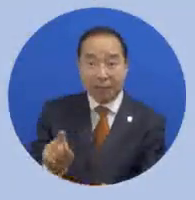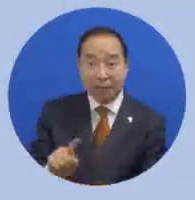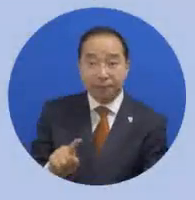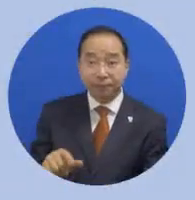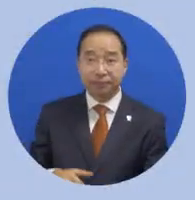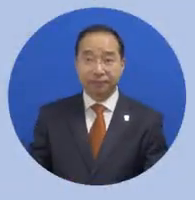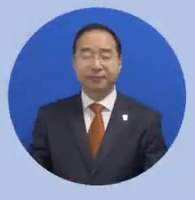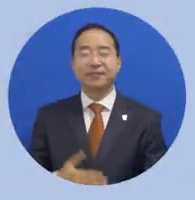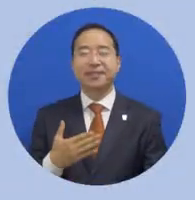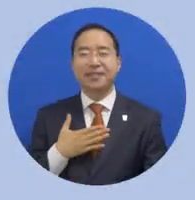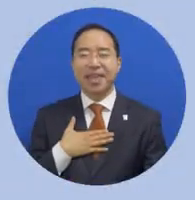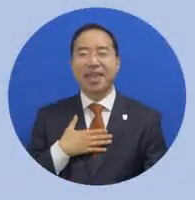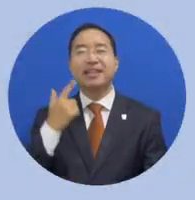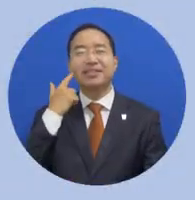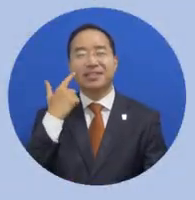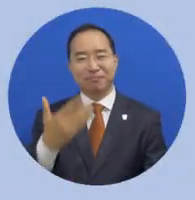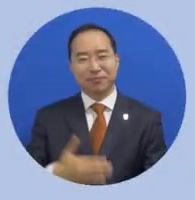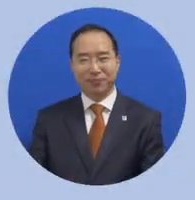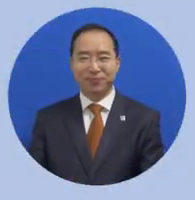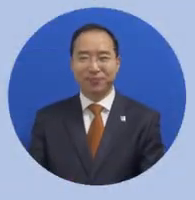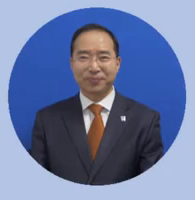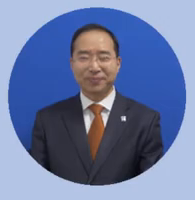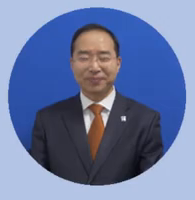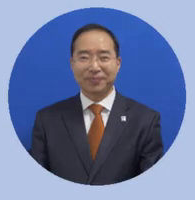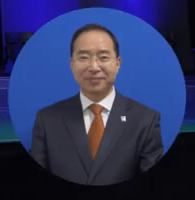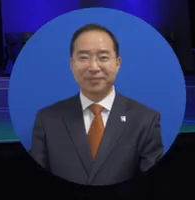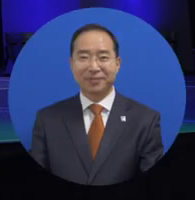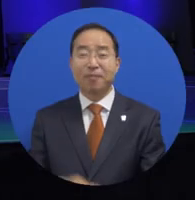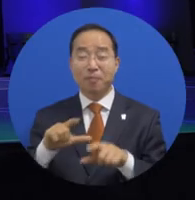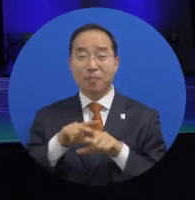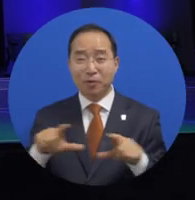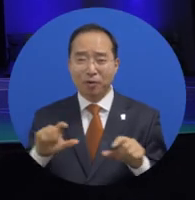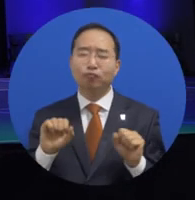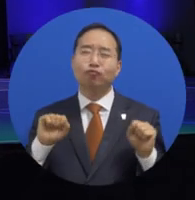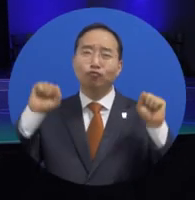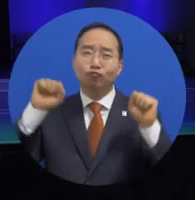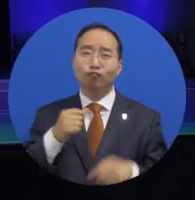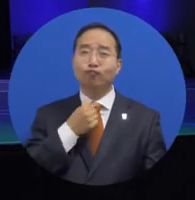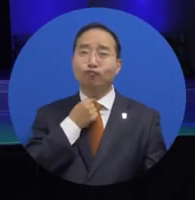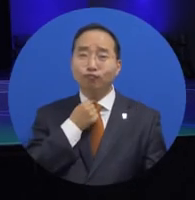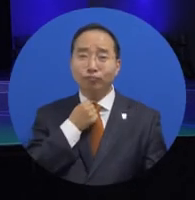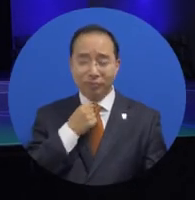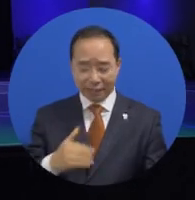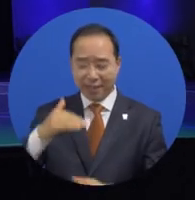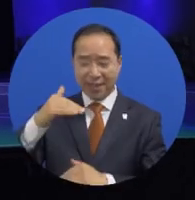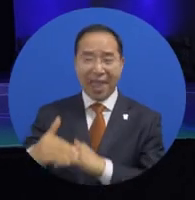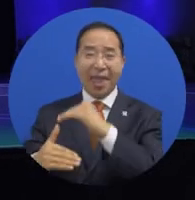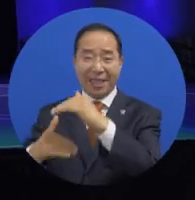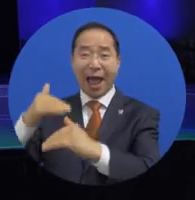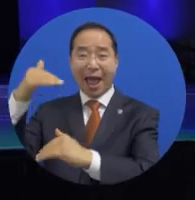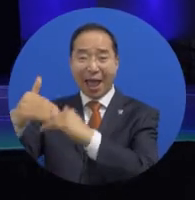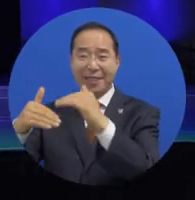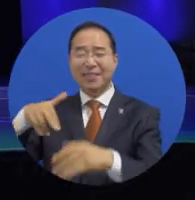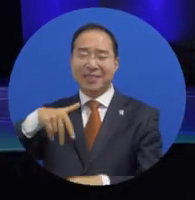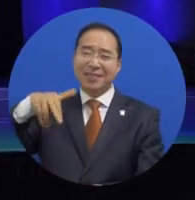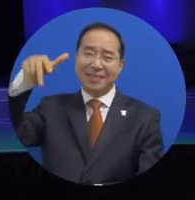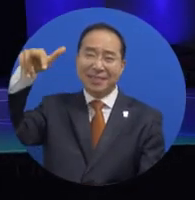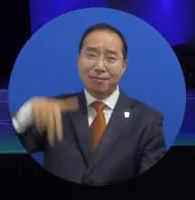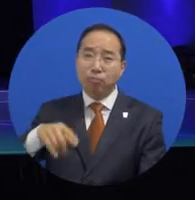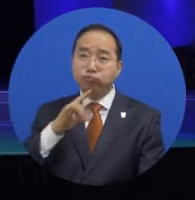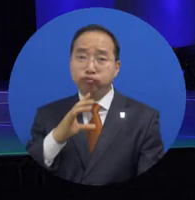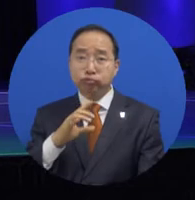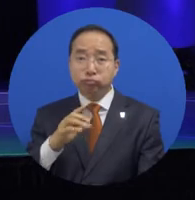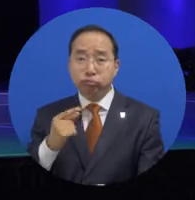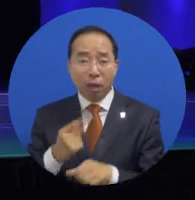마지막 사연은 저의 질문입니다. 사실 일상에서 운동을 하고 싶어도 뭐 계단 오르기 요 정도